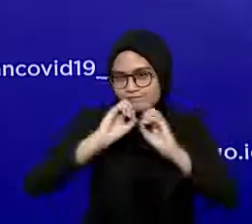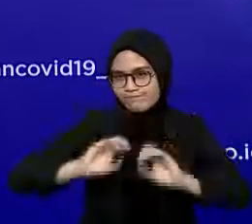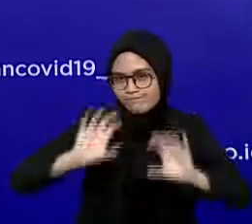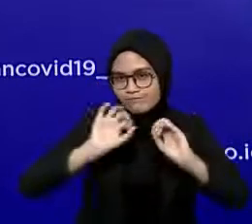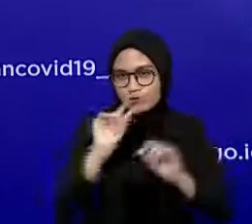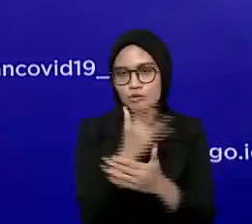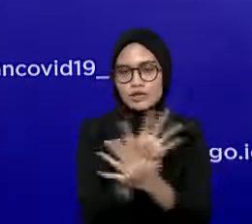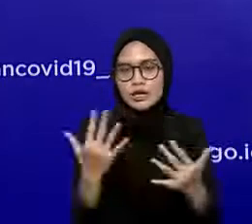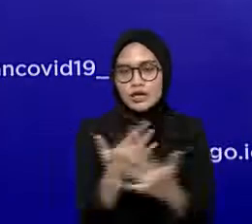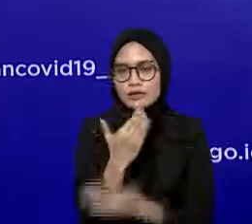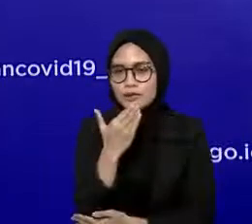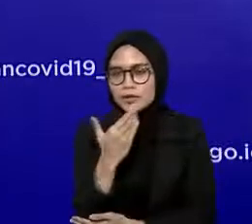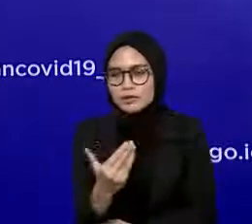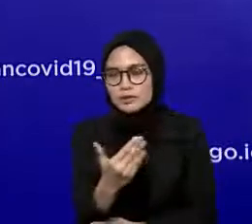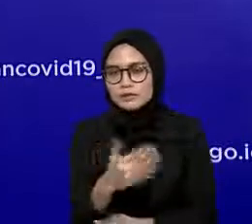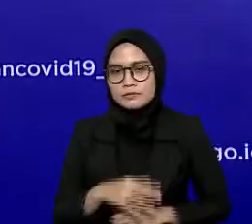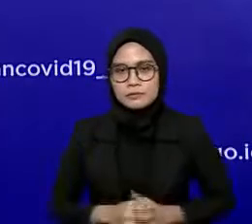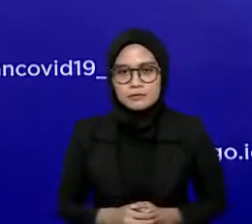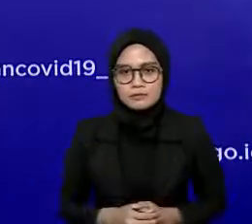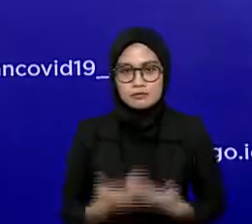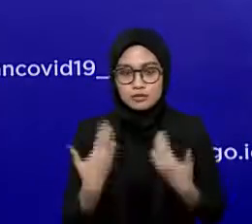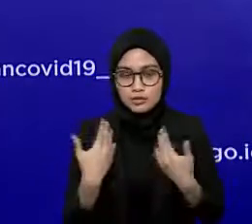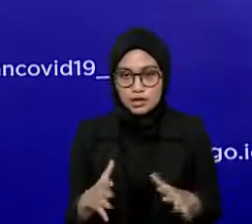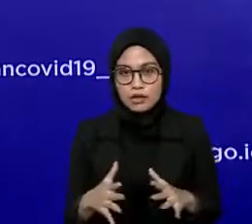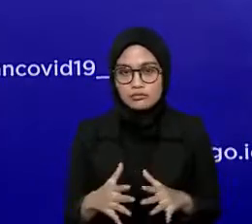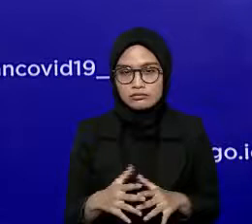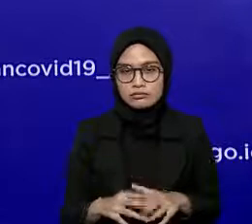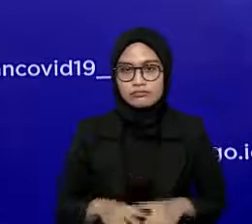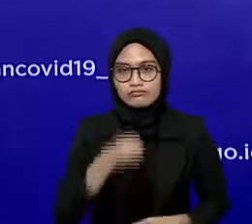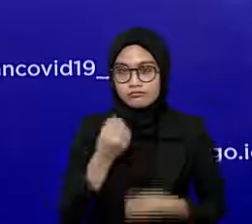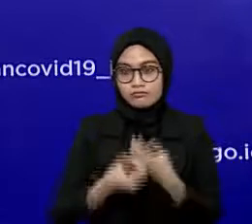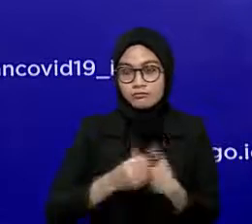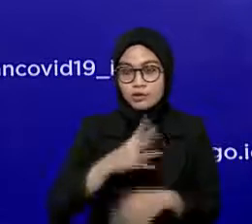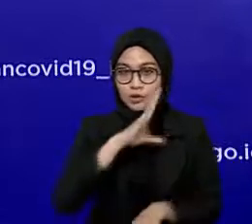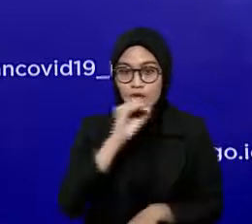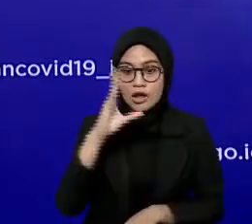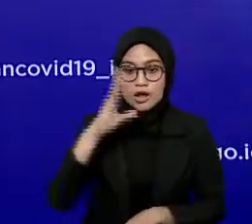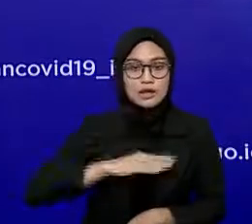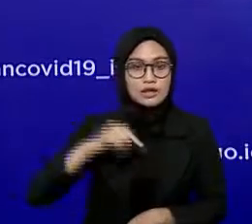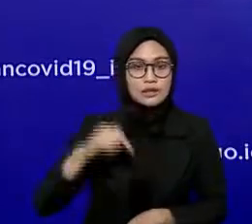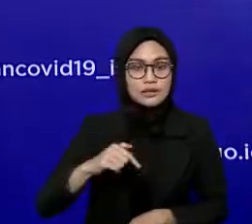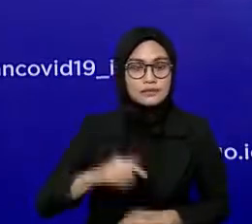kasih atas perhatiannya. Dengan demikian konferensi pers pada sore hari ini berakhir.